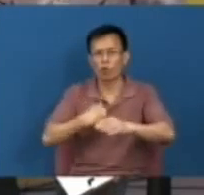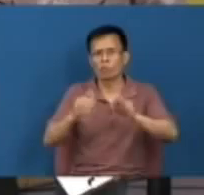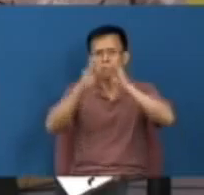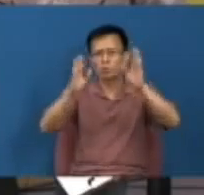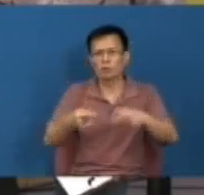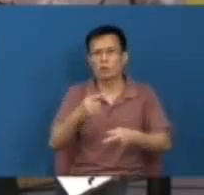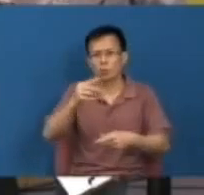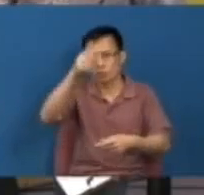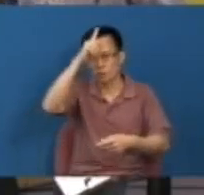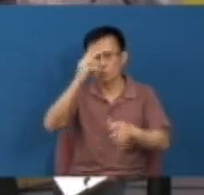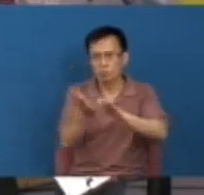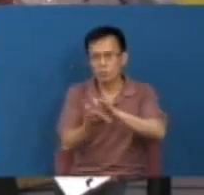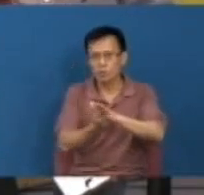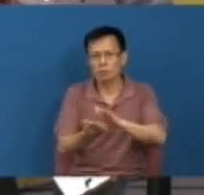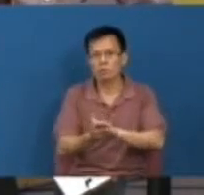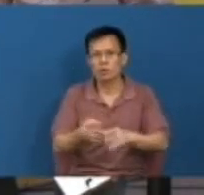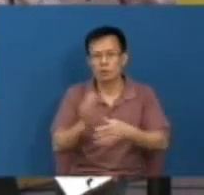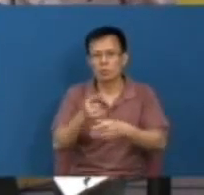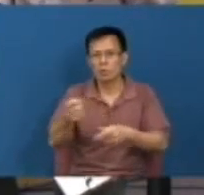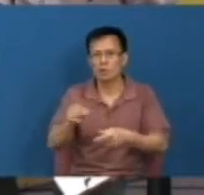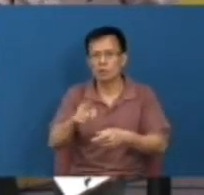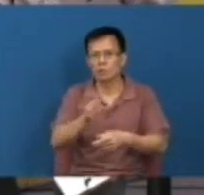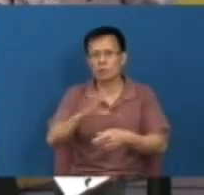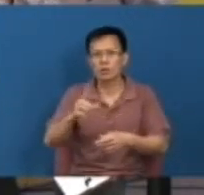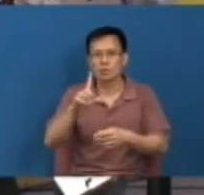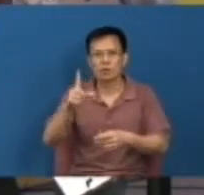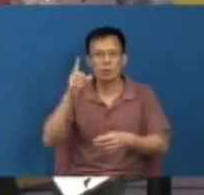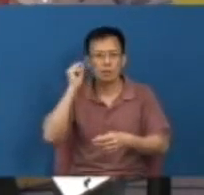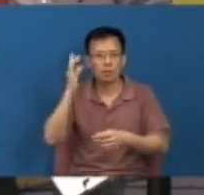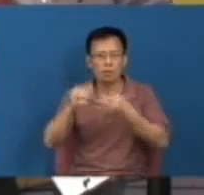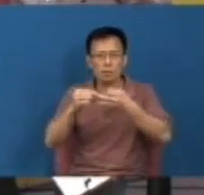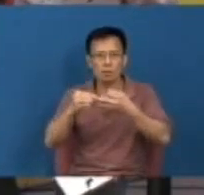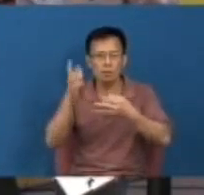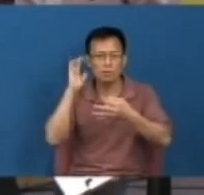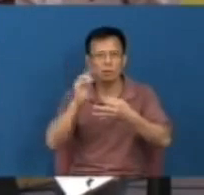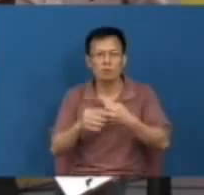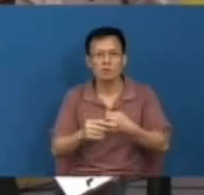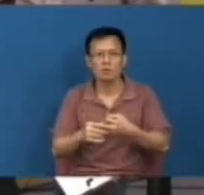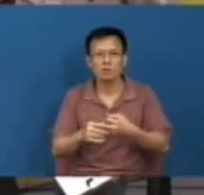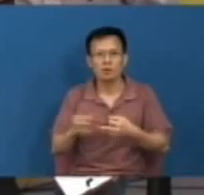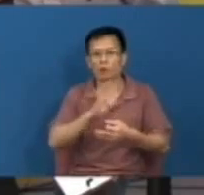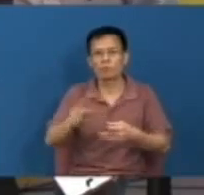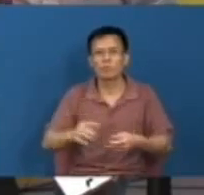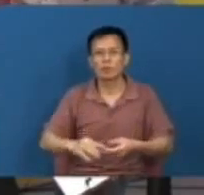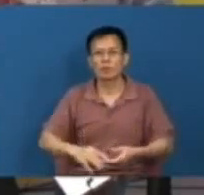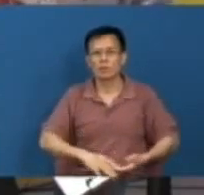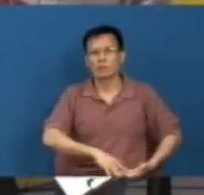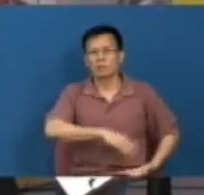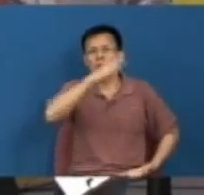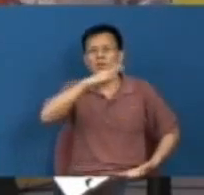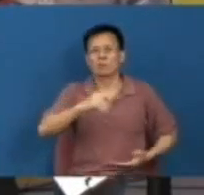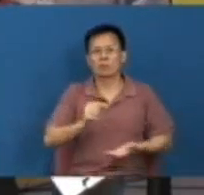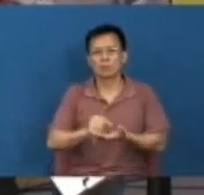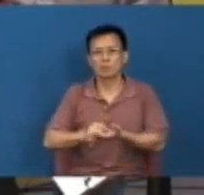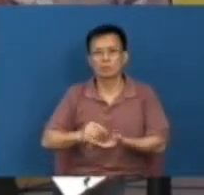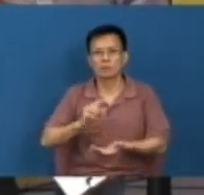冇政府嘅文件證明你可以咁做？ 因為你 唔 係姓李啊嘛。 哦，點解我要姓李？ 因為你唔係大嘅地產商啊嘛。 哦，原來係咁樣。 如